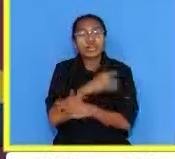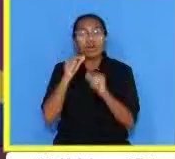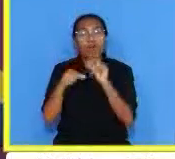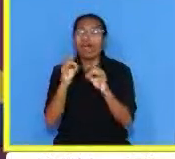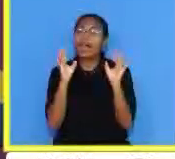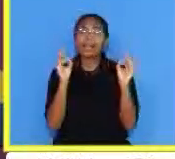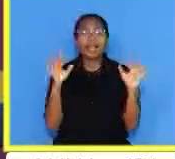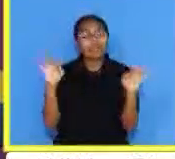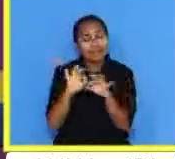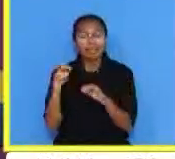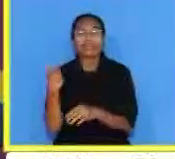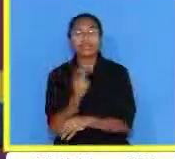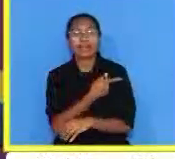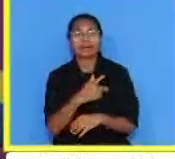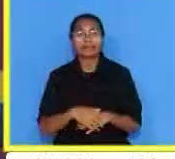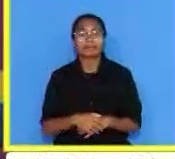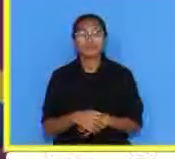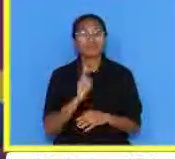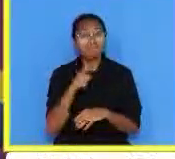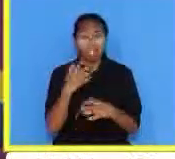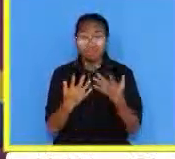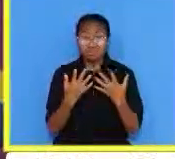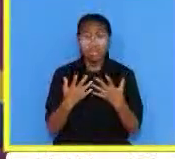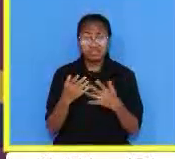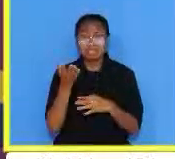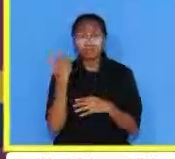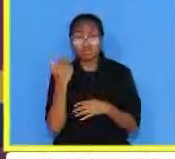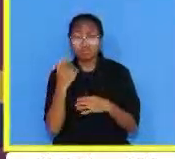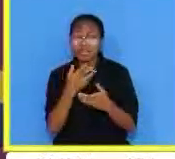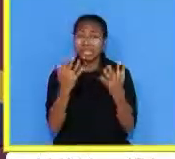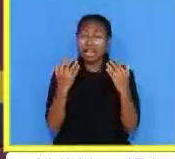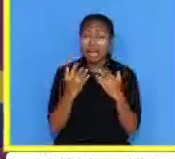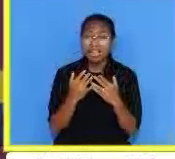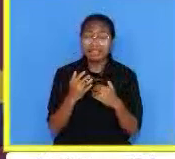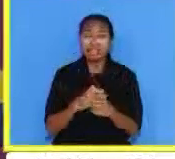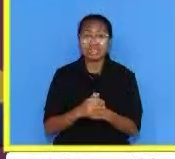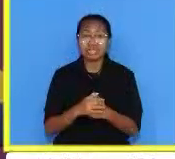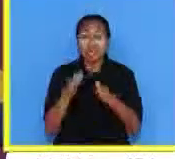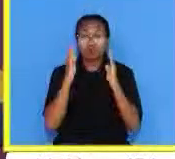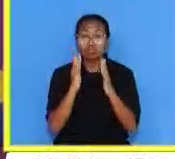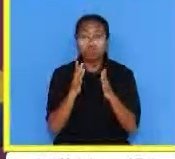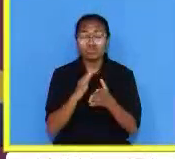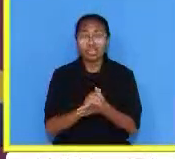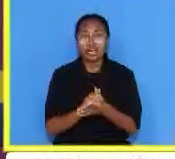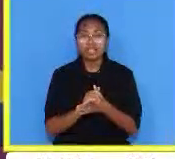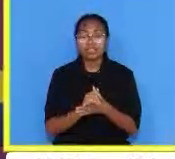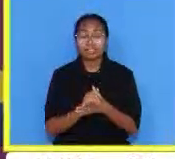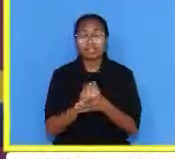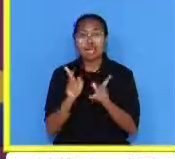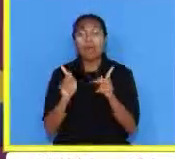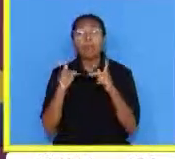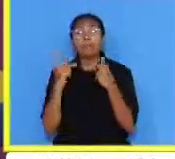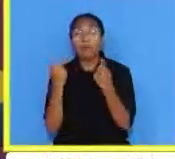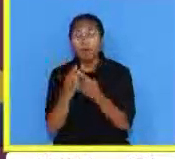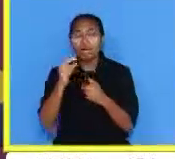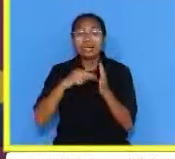yang berinteraksi dengan kita, Ibu ya. Baik, mungkin sebelum masyarakat ini dan khususnya kelompok rentan sebelum divaksin,